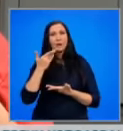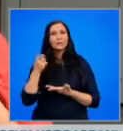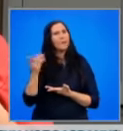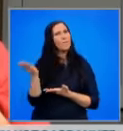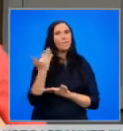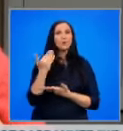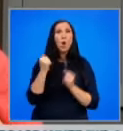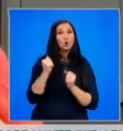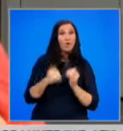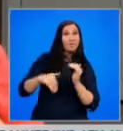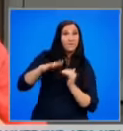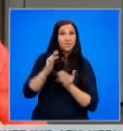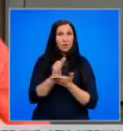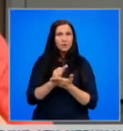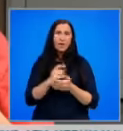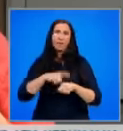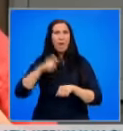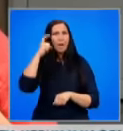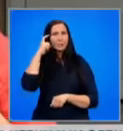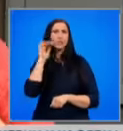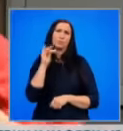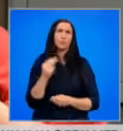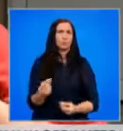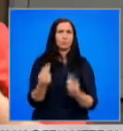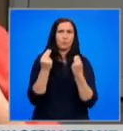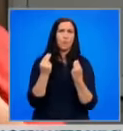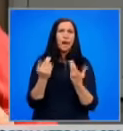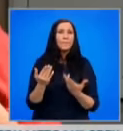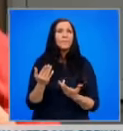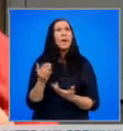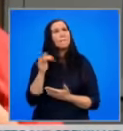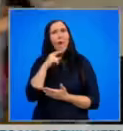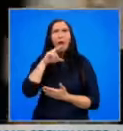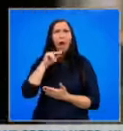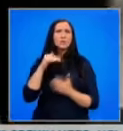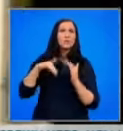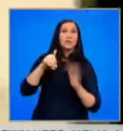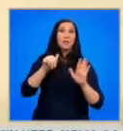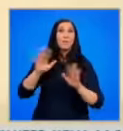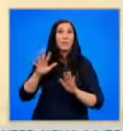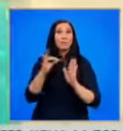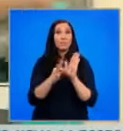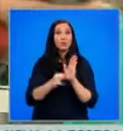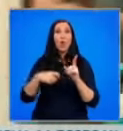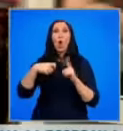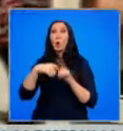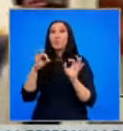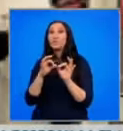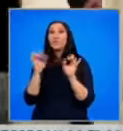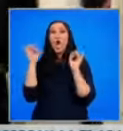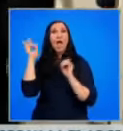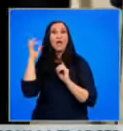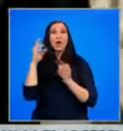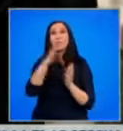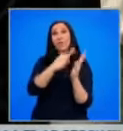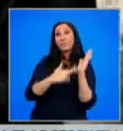Очакваш ли висока оценка? Ами да, мисля, че ще е доста добре, бих казала даже на 65 точки. Колю Фичето пък е герой на текстовете за